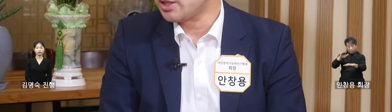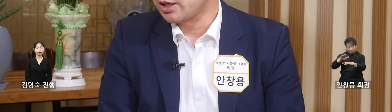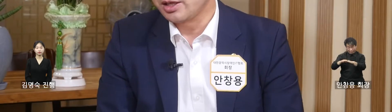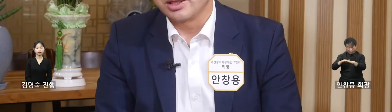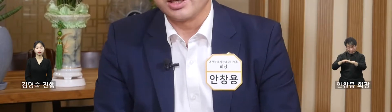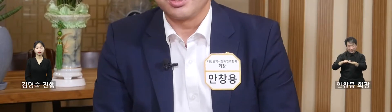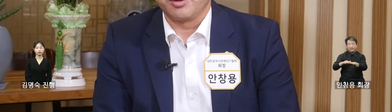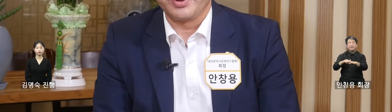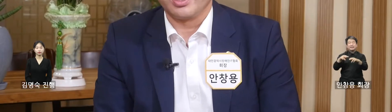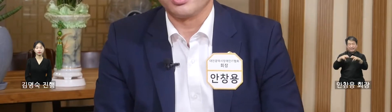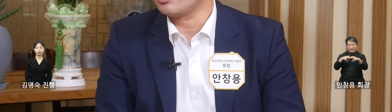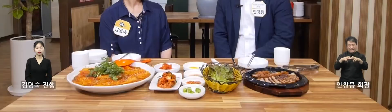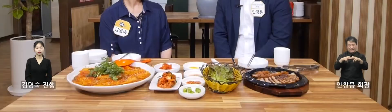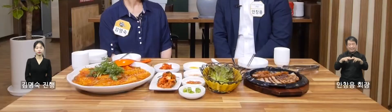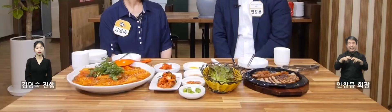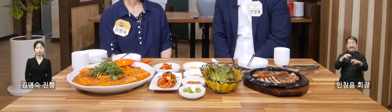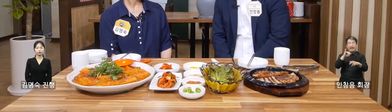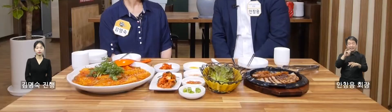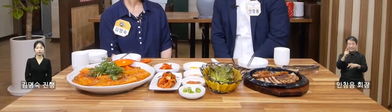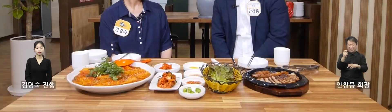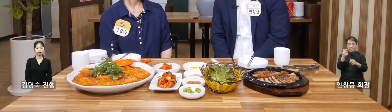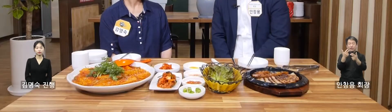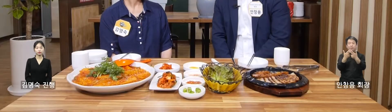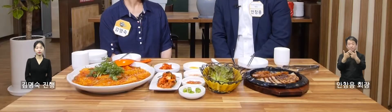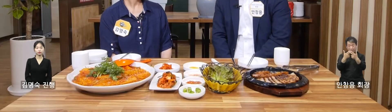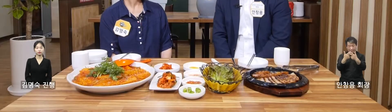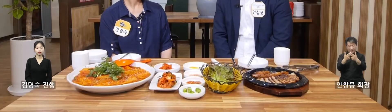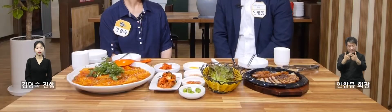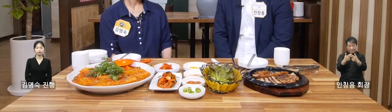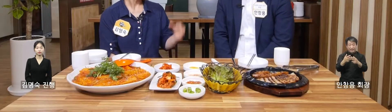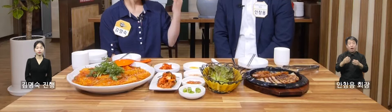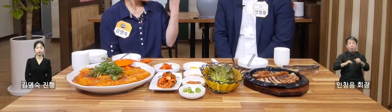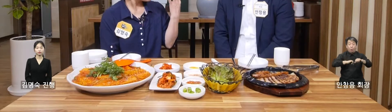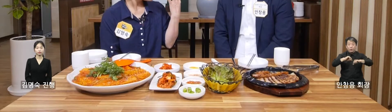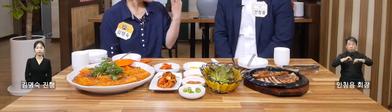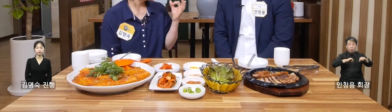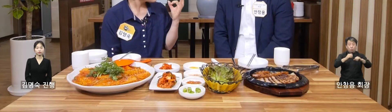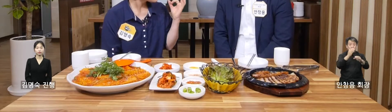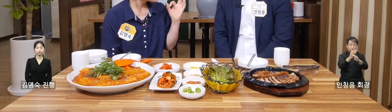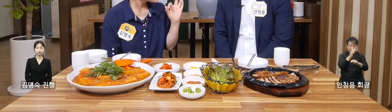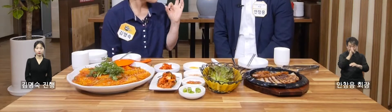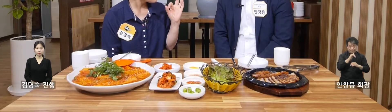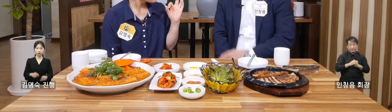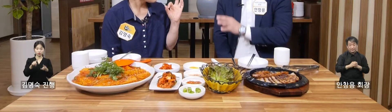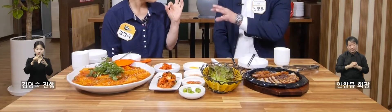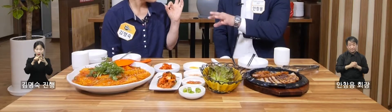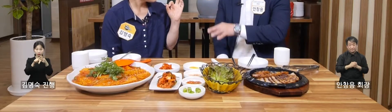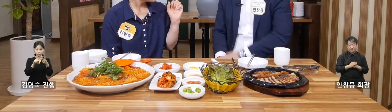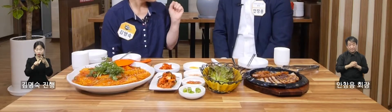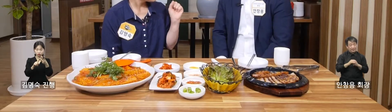대전광역시 장애인 IT협회 이렇게 지금 현재 활동을 하고 있습니다. 세